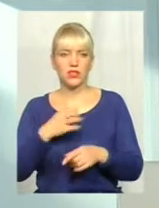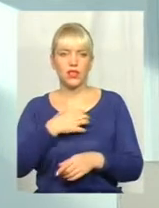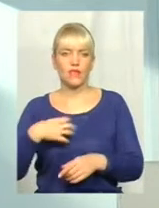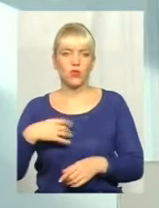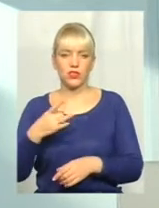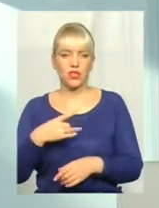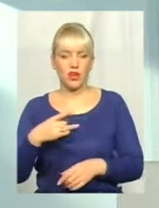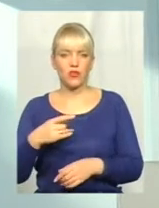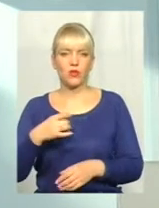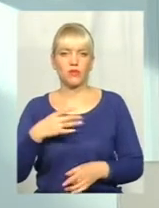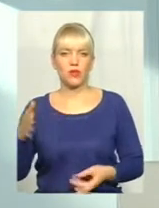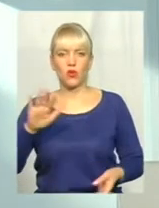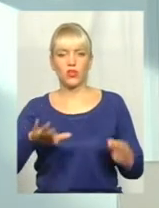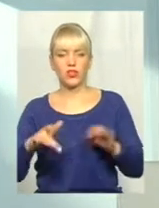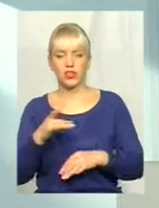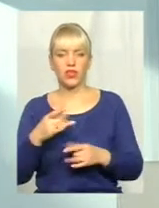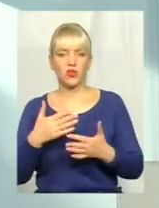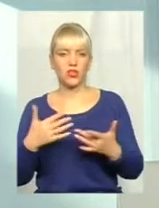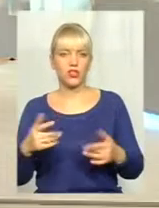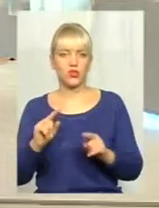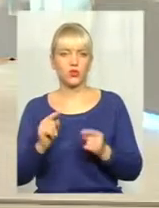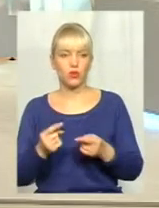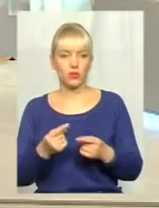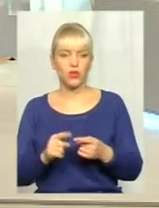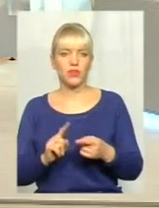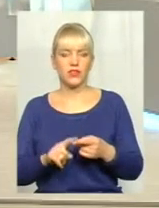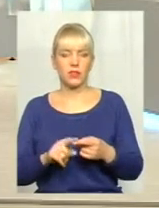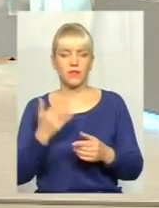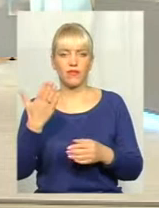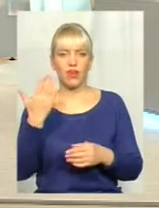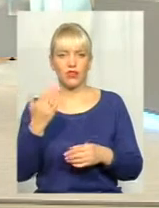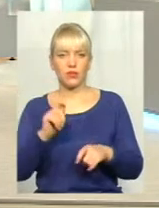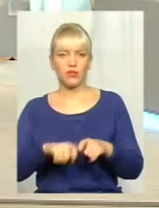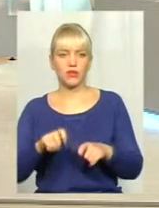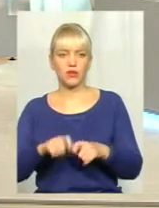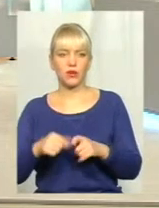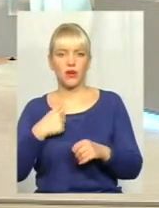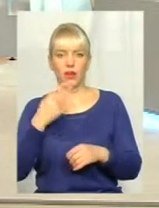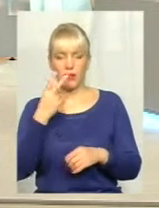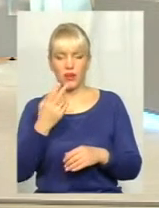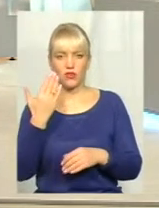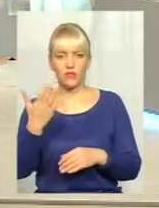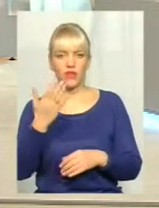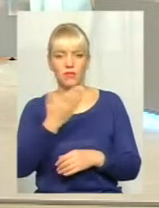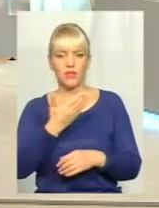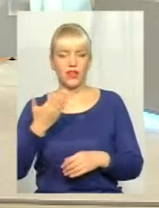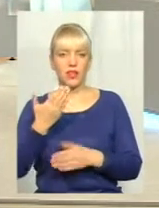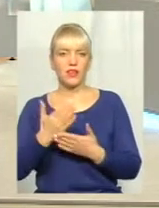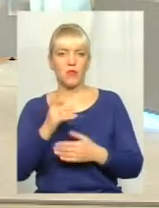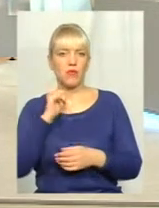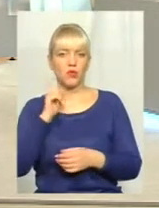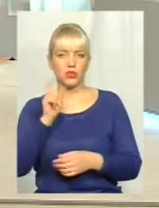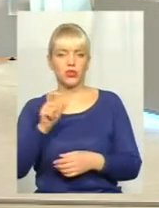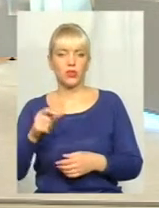район, Білогірський і інші. Тому інспекторам вашим, а я бачу, ви молоді люди,